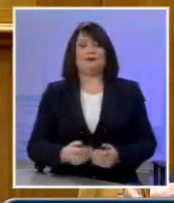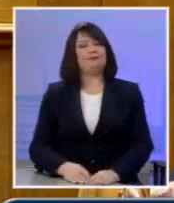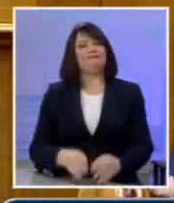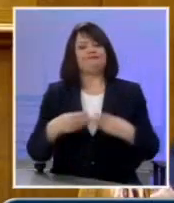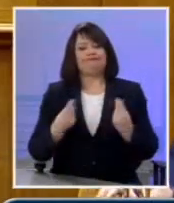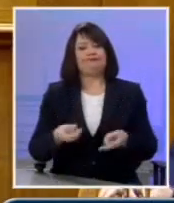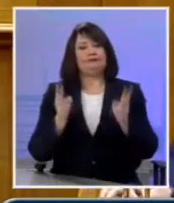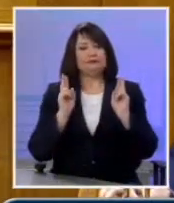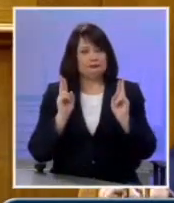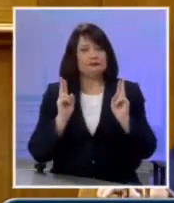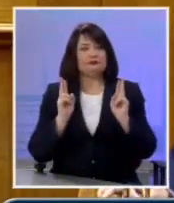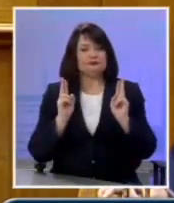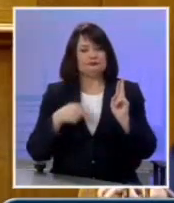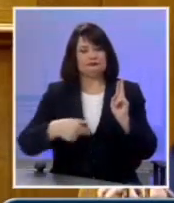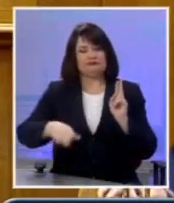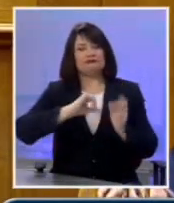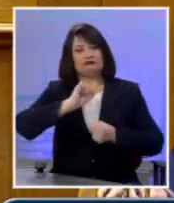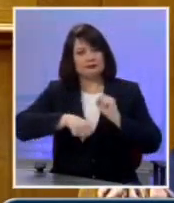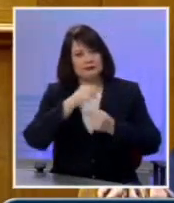Εύχομαι και ελπίζω ότι σε αυτή μας την προσπάθεια